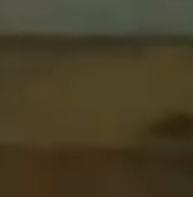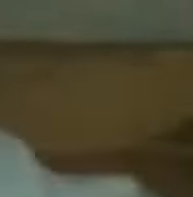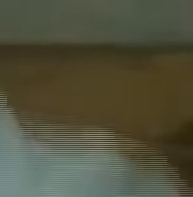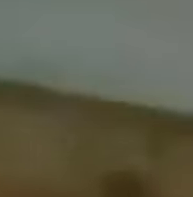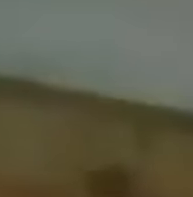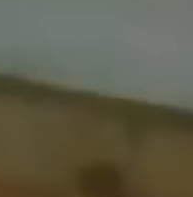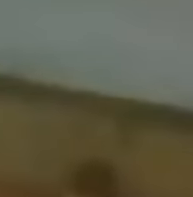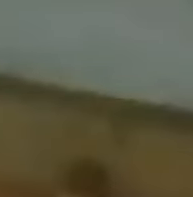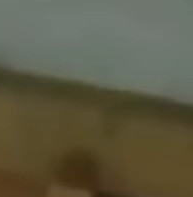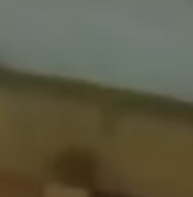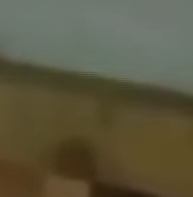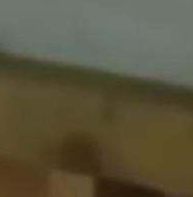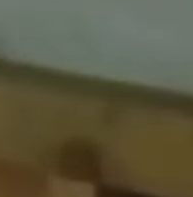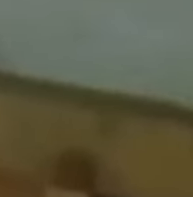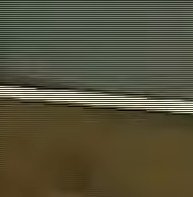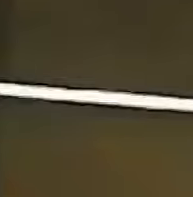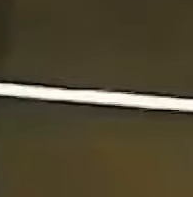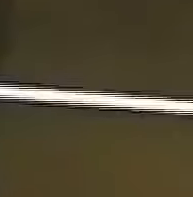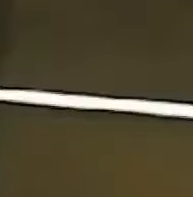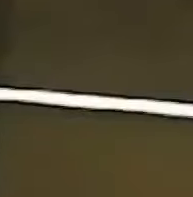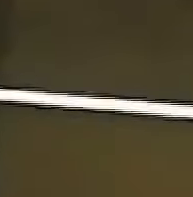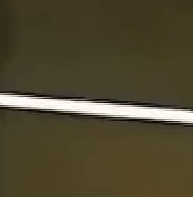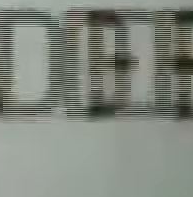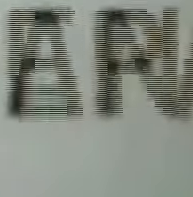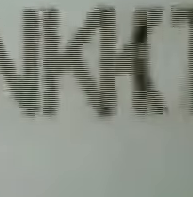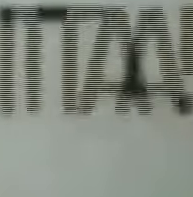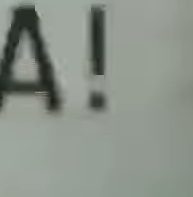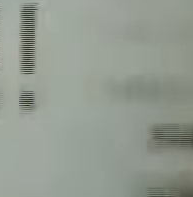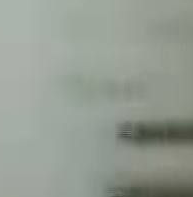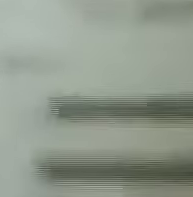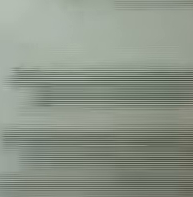efeknya gitu. Paling ujung-ujungnya sama aja.